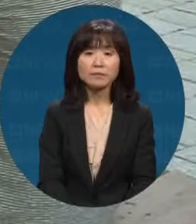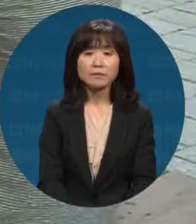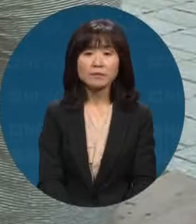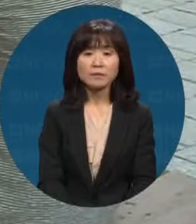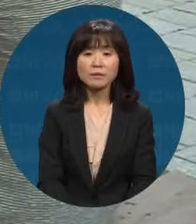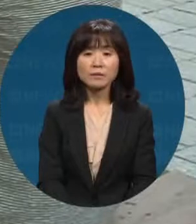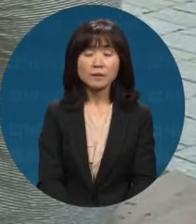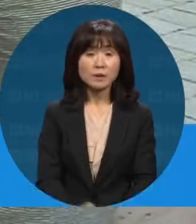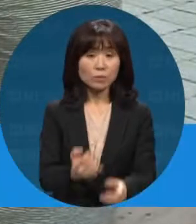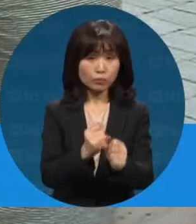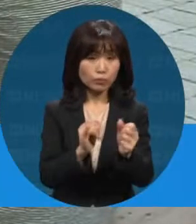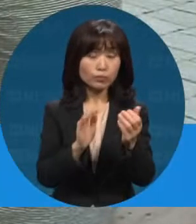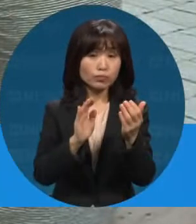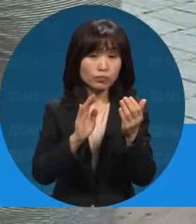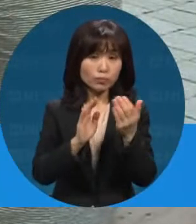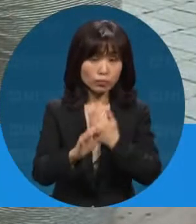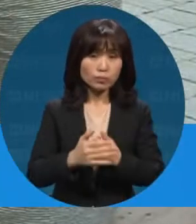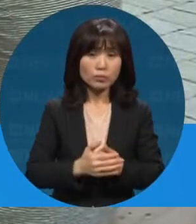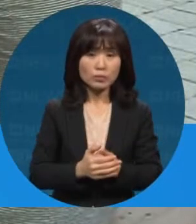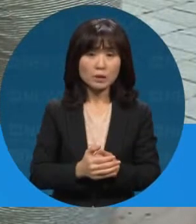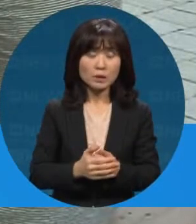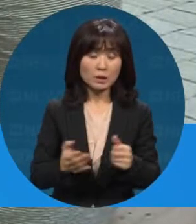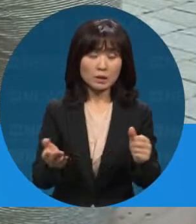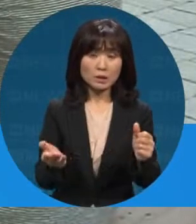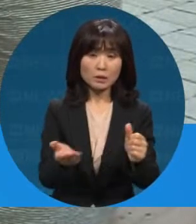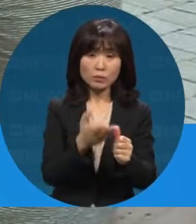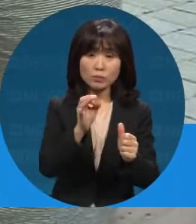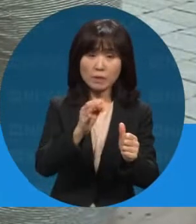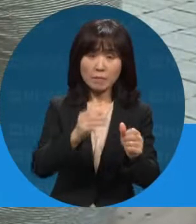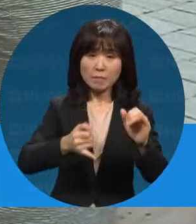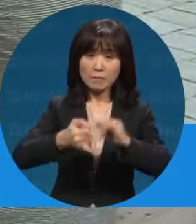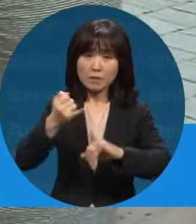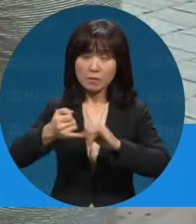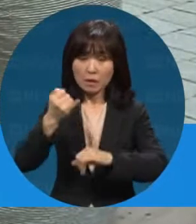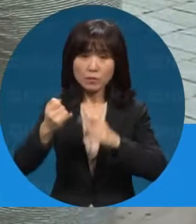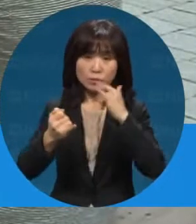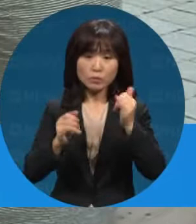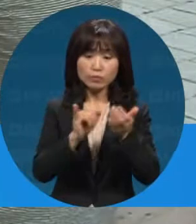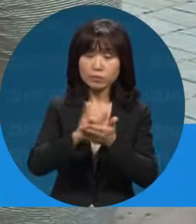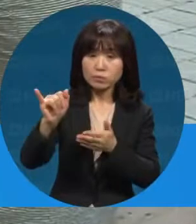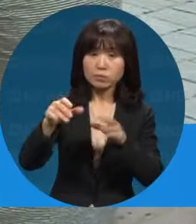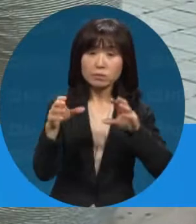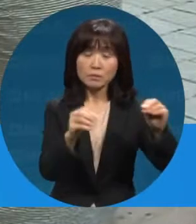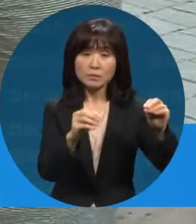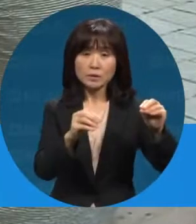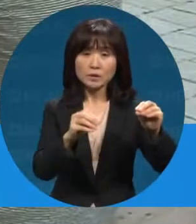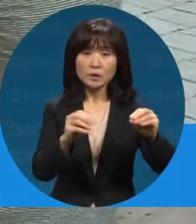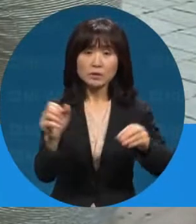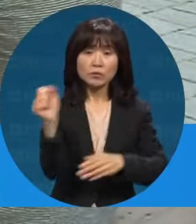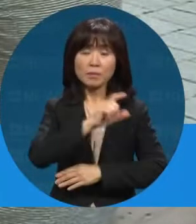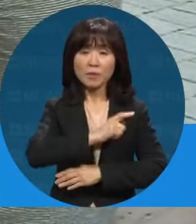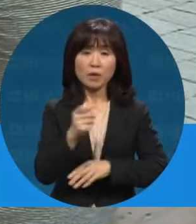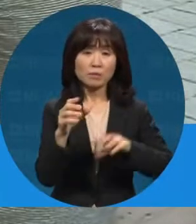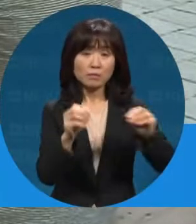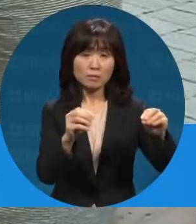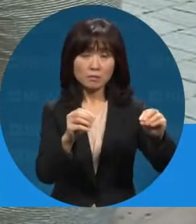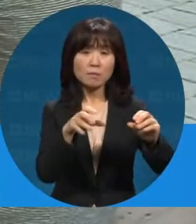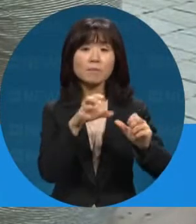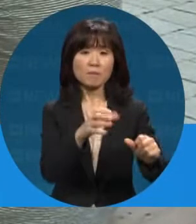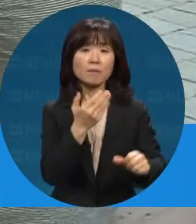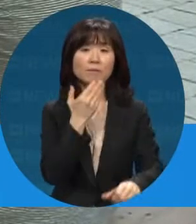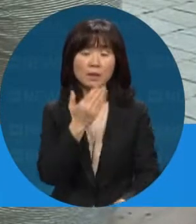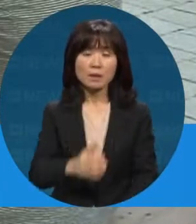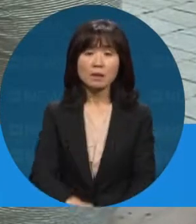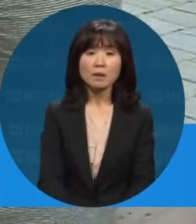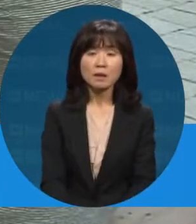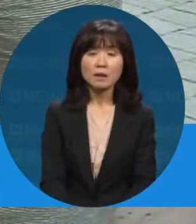이혼한 뒤에 양육비를 주지 않는 부모는 출국 금지나 면허 운전면허를 정지하는 등 제재를 가할 수